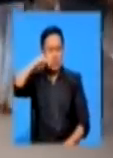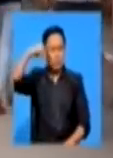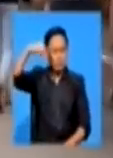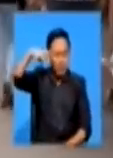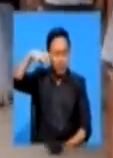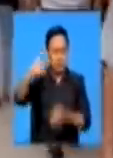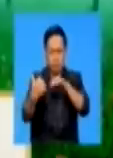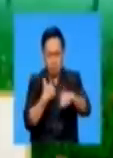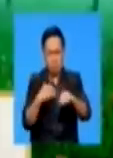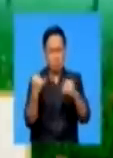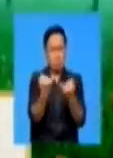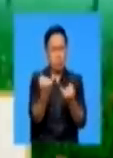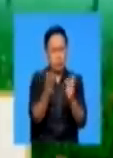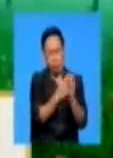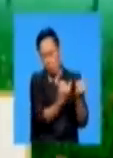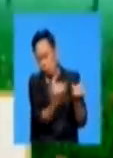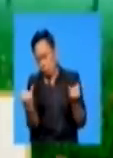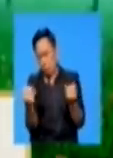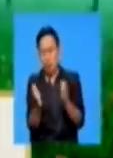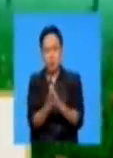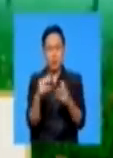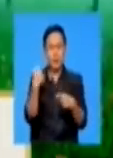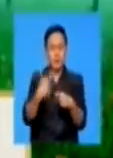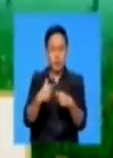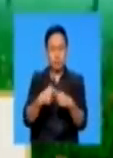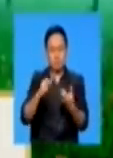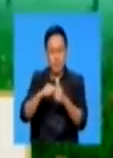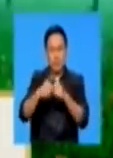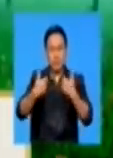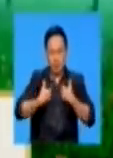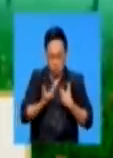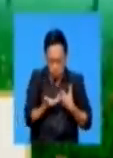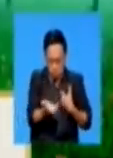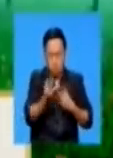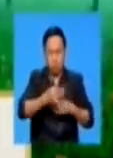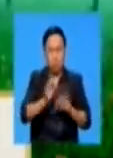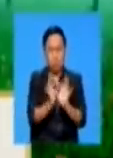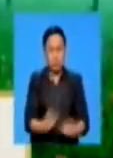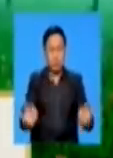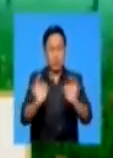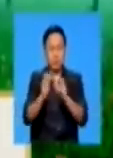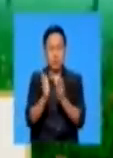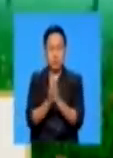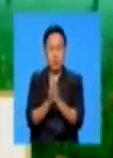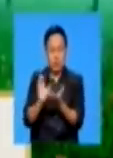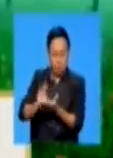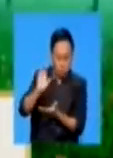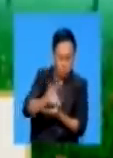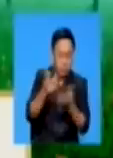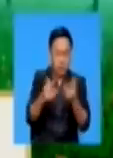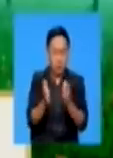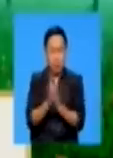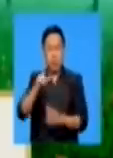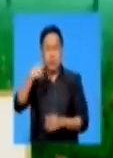นนะครับมันก็มีปัญหาหมดนะเพราะนั้นก็ขอร้องพวกเราด้วยกันว่าเวลาการลงทุนมาแล้วเนี่ยพวกที่มีที่ทางต่างก็อย่